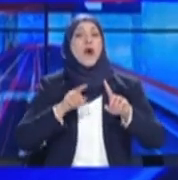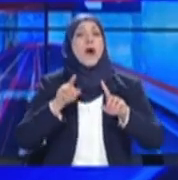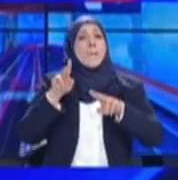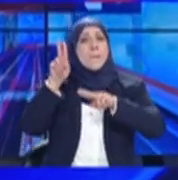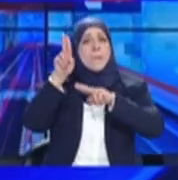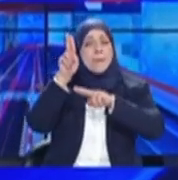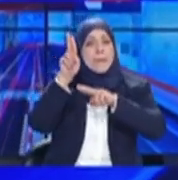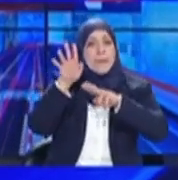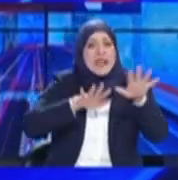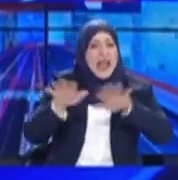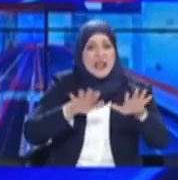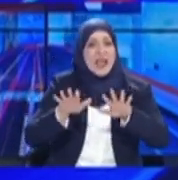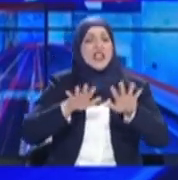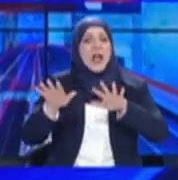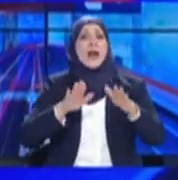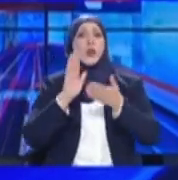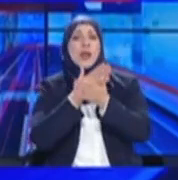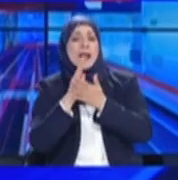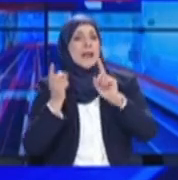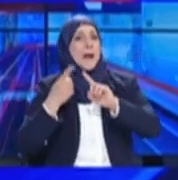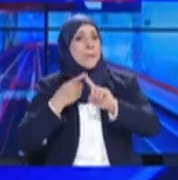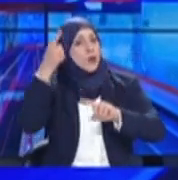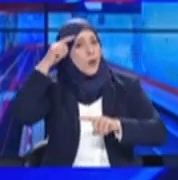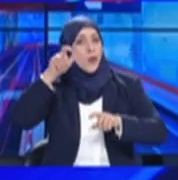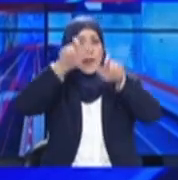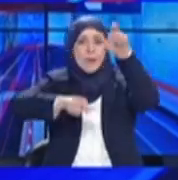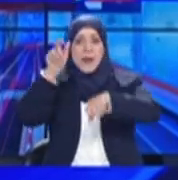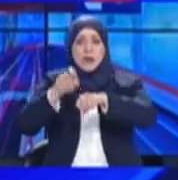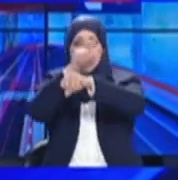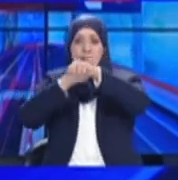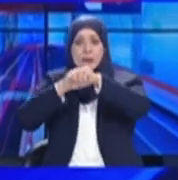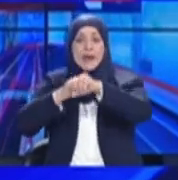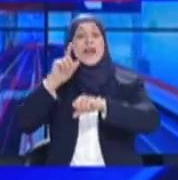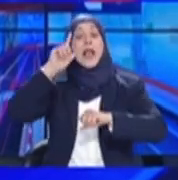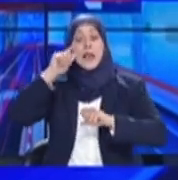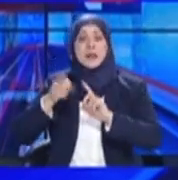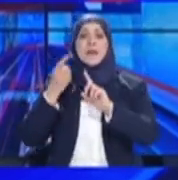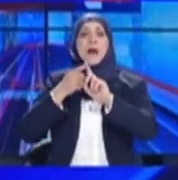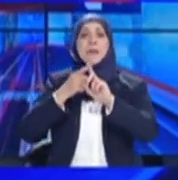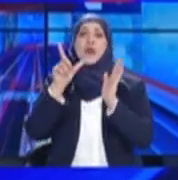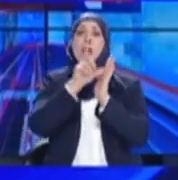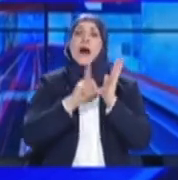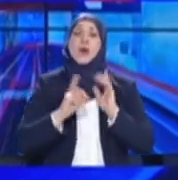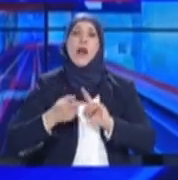واعوان النظافه لابد ان هم ينظروا لهم الخطر لابد من قانون